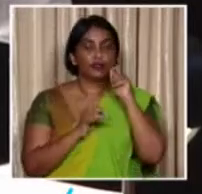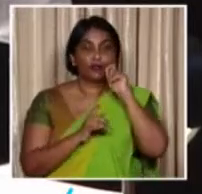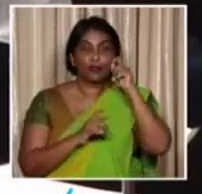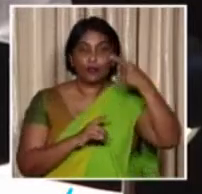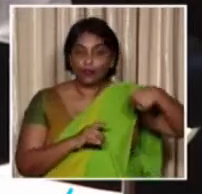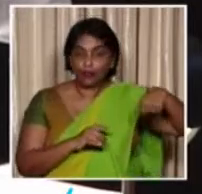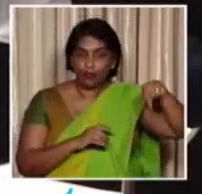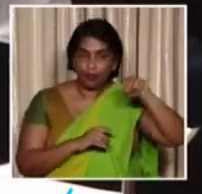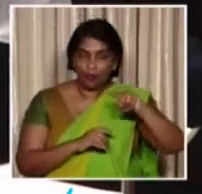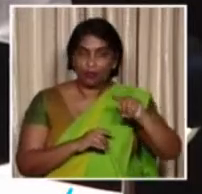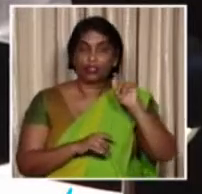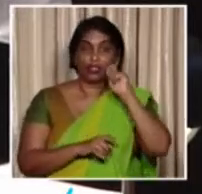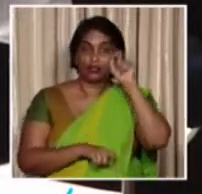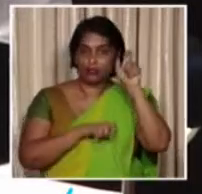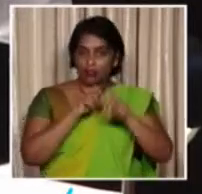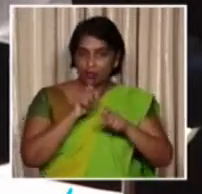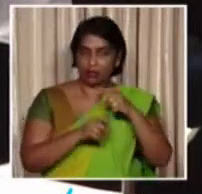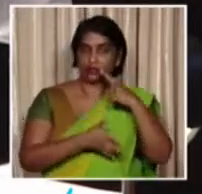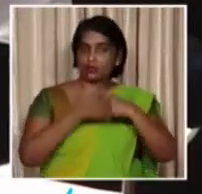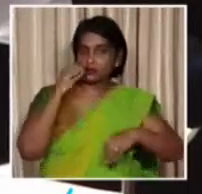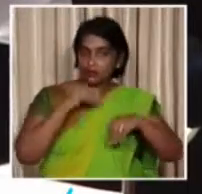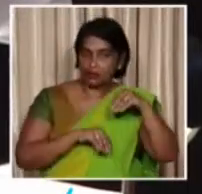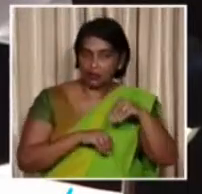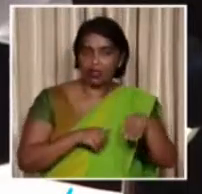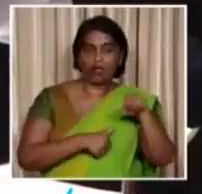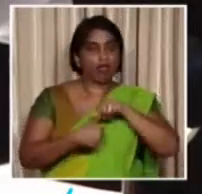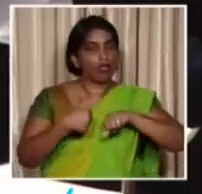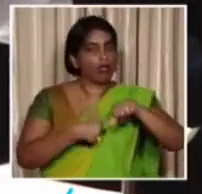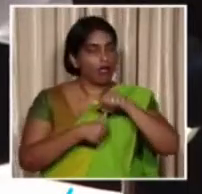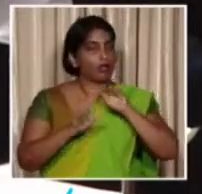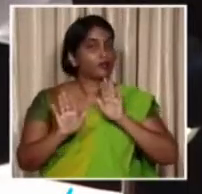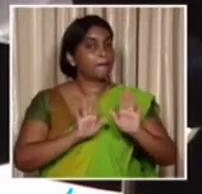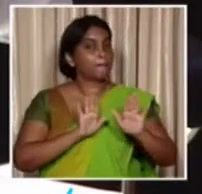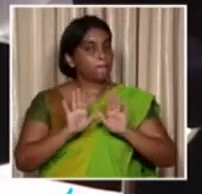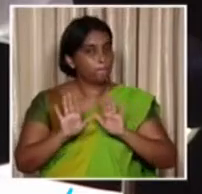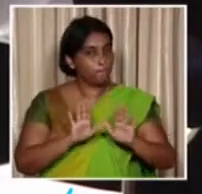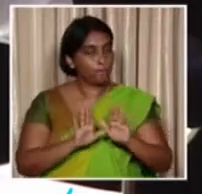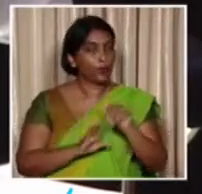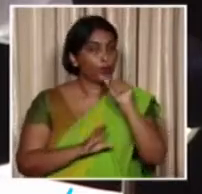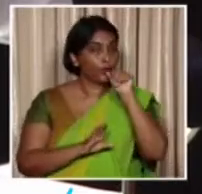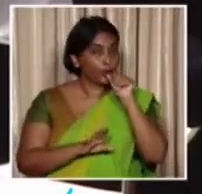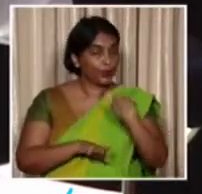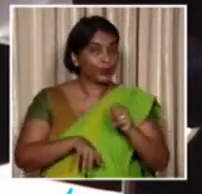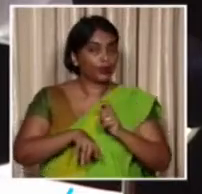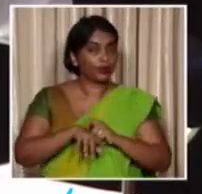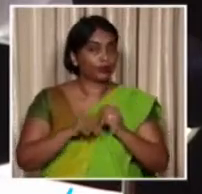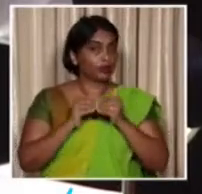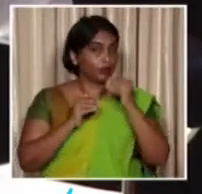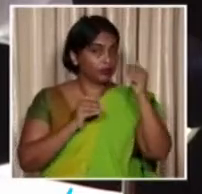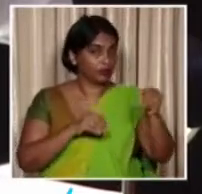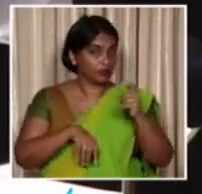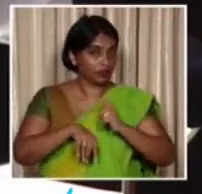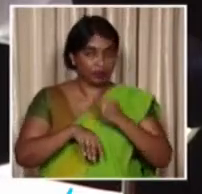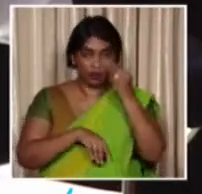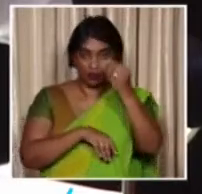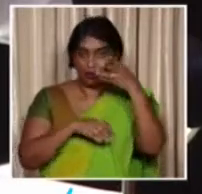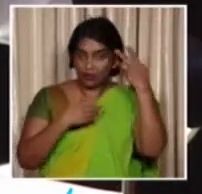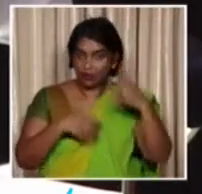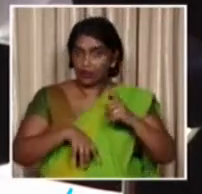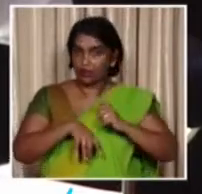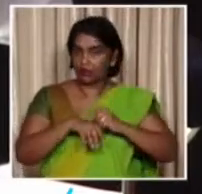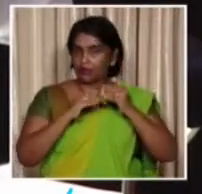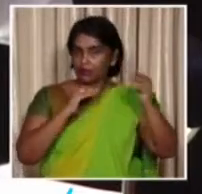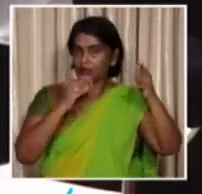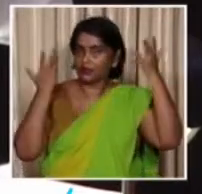ජනතාවගෙන් යම් ජනවරමක් යම් ආයතනයක් පාලනය කර ගැනීම සඳහා නිශ්චිත කාලයක ලබා දුන්නාට පසුව ඒ නිශ්චිත